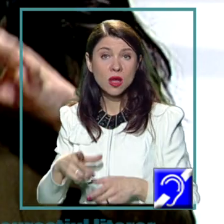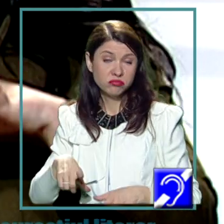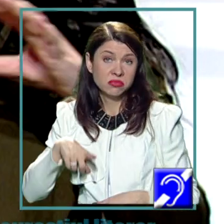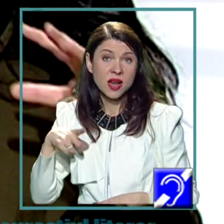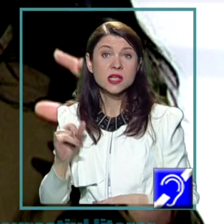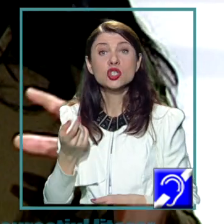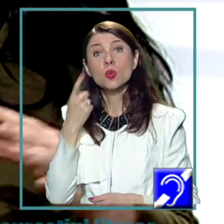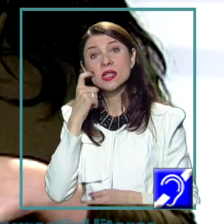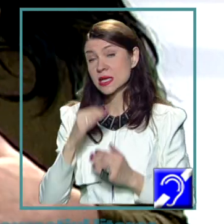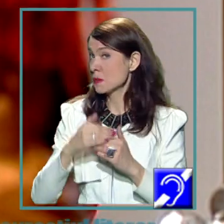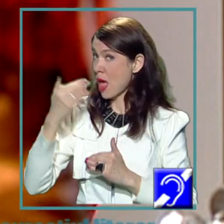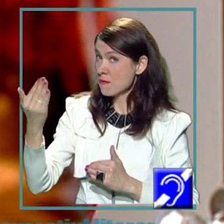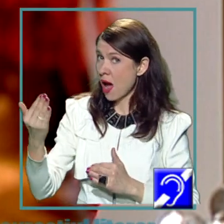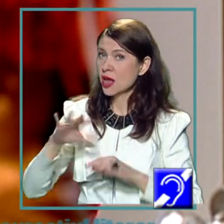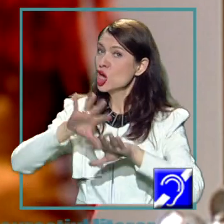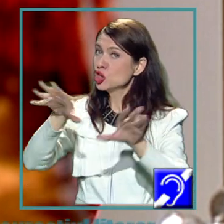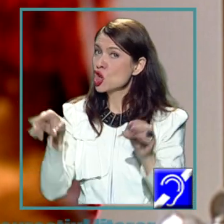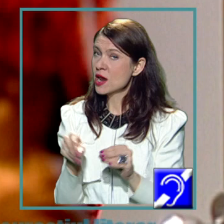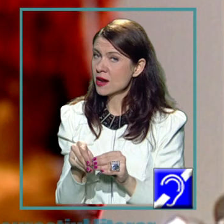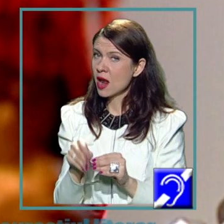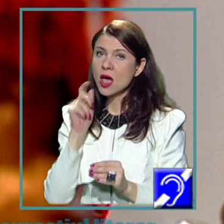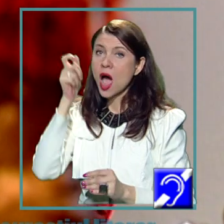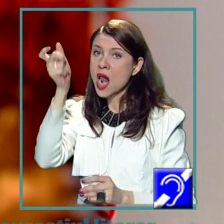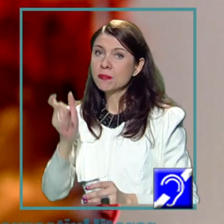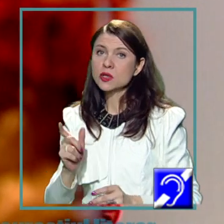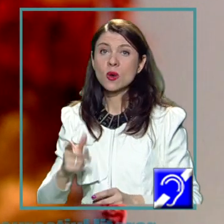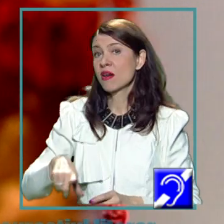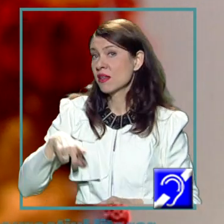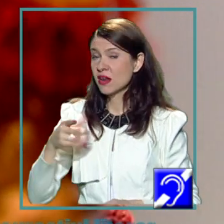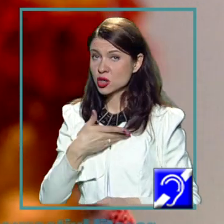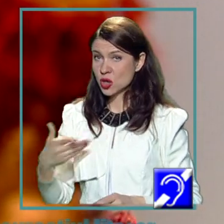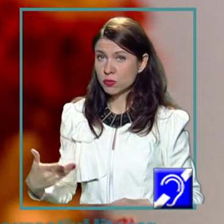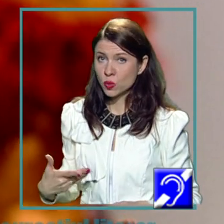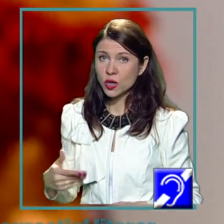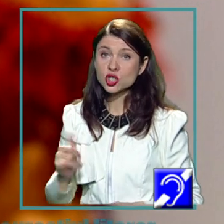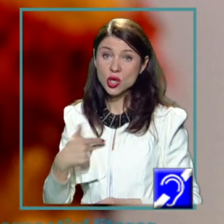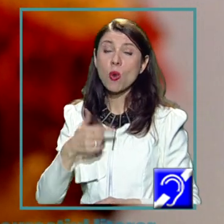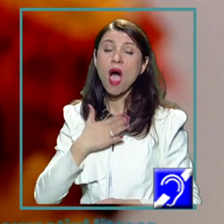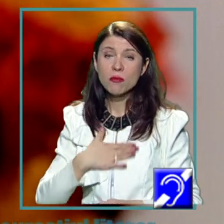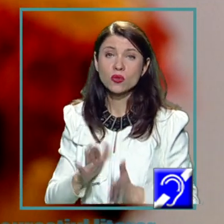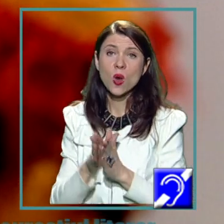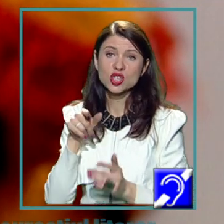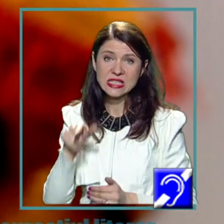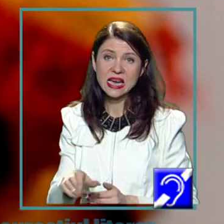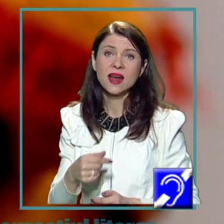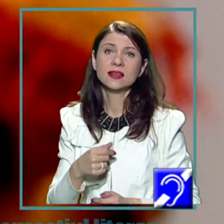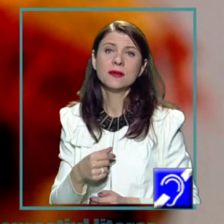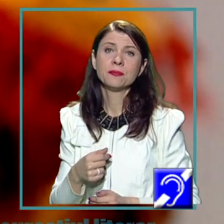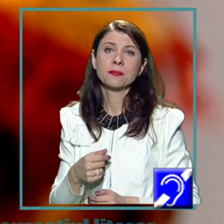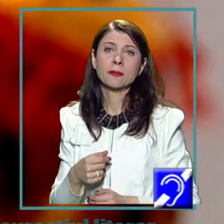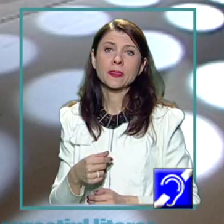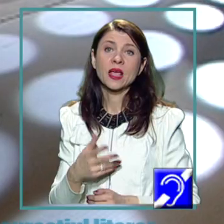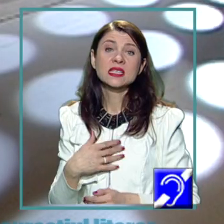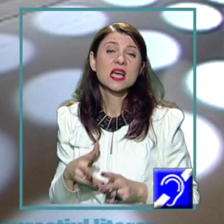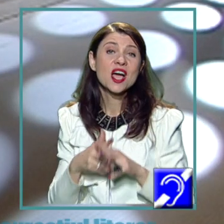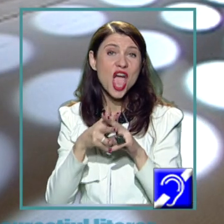un interes mai mare, general, al bucureșteanului față de orașul în care trăiește. Iar eu am vrut cu această carte tocmai să